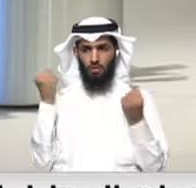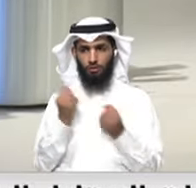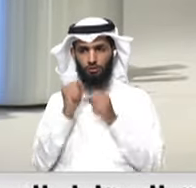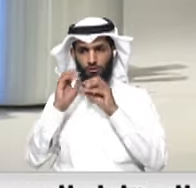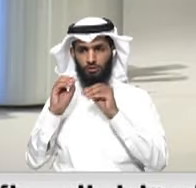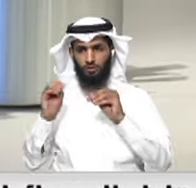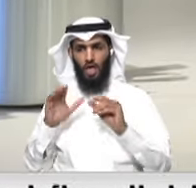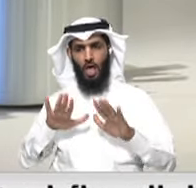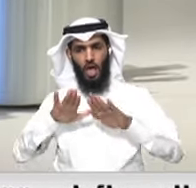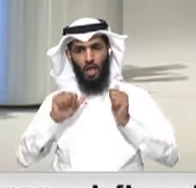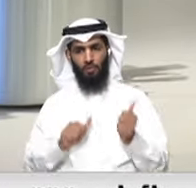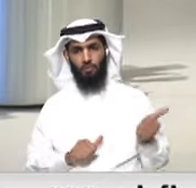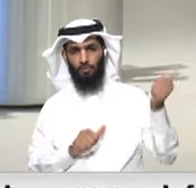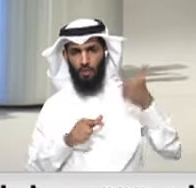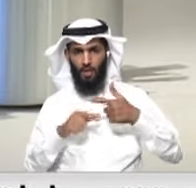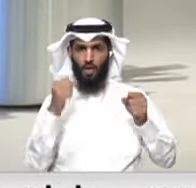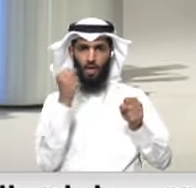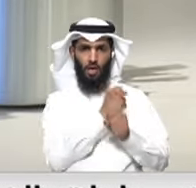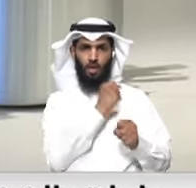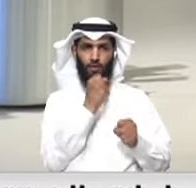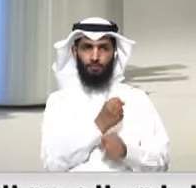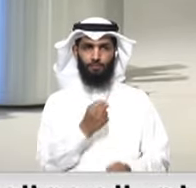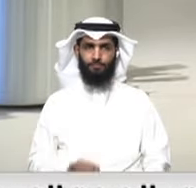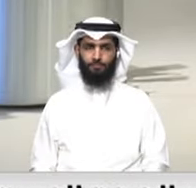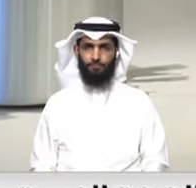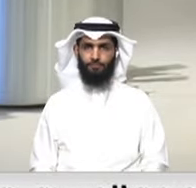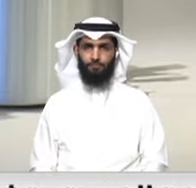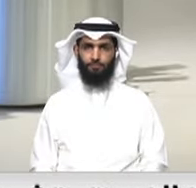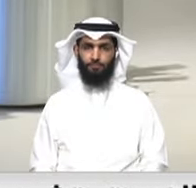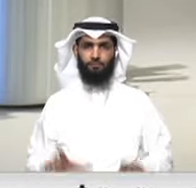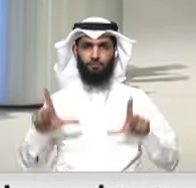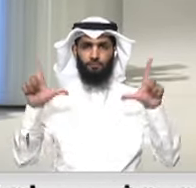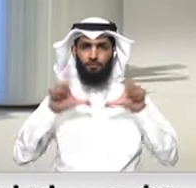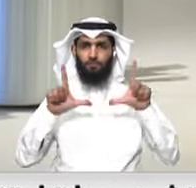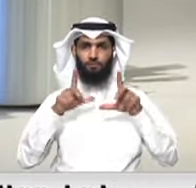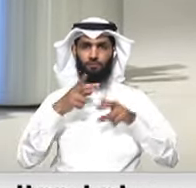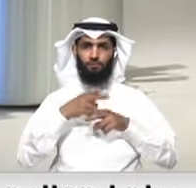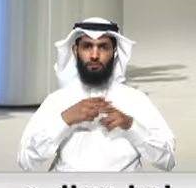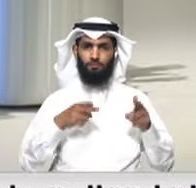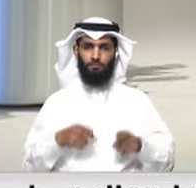بما يتناسب مع قدراتهم. مروان محرم، تلفزيون دولة الكويت.